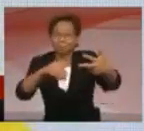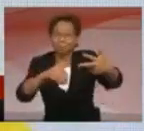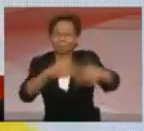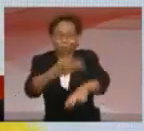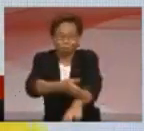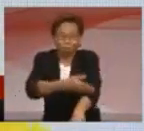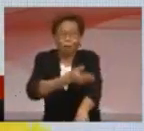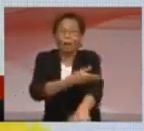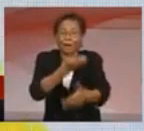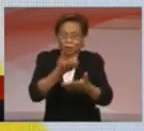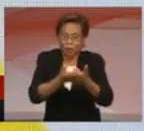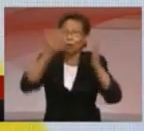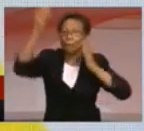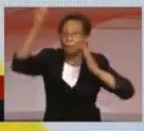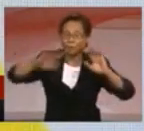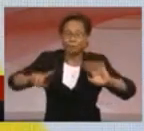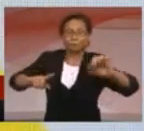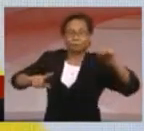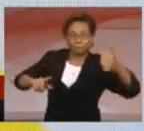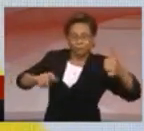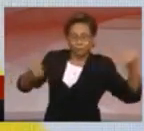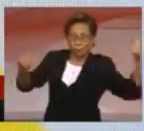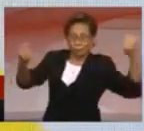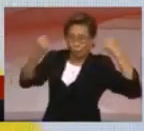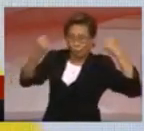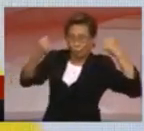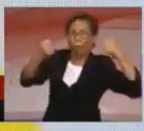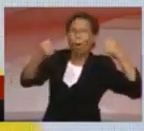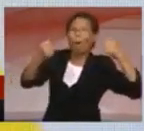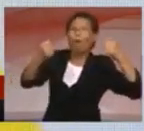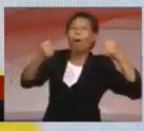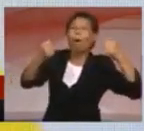kita, iaitu memperkasakan rakyat,